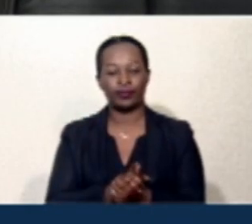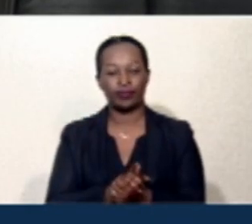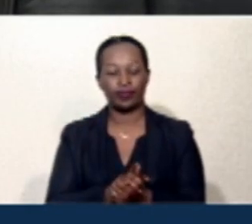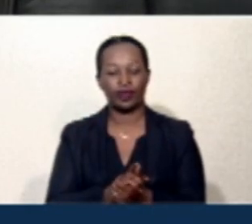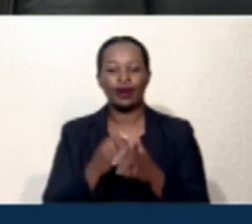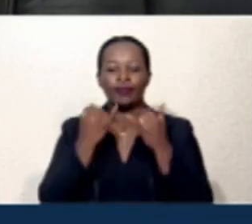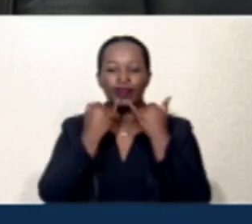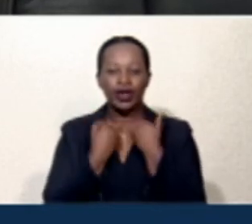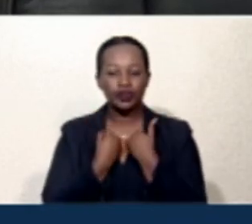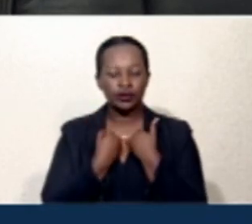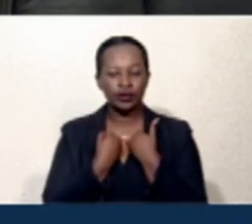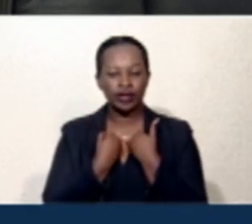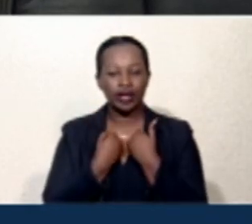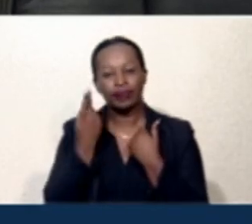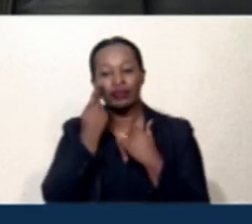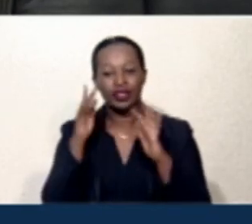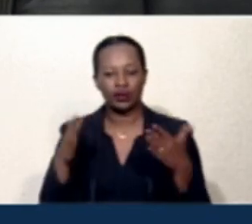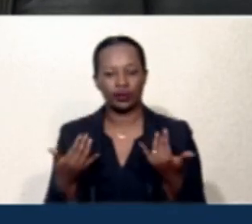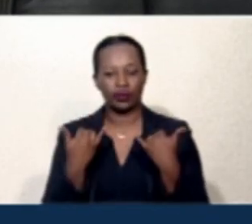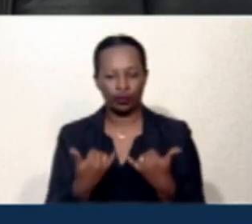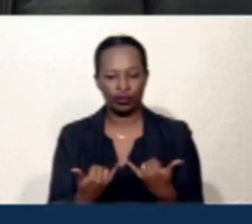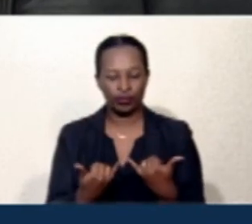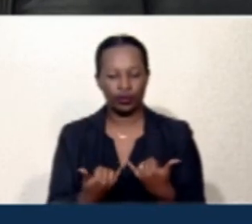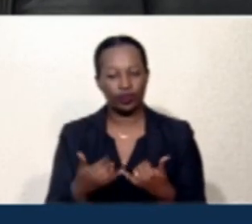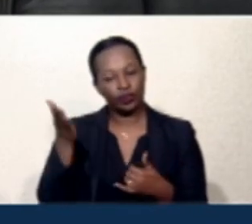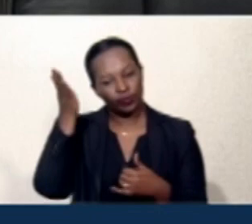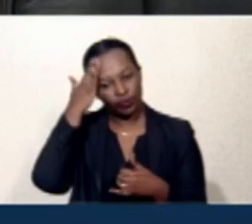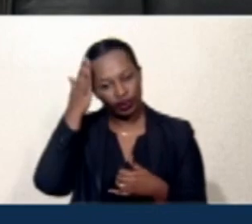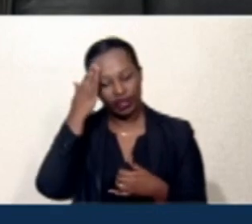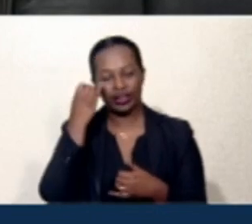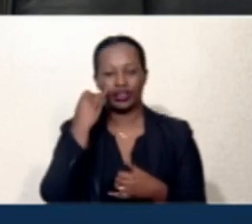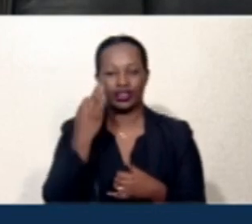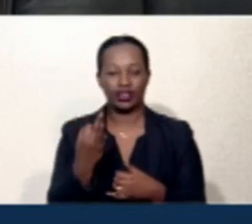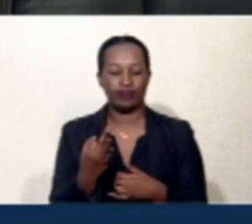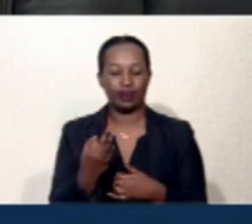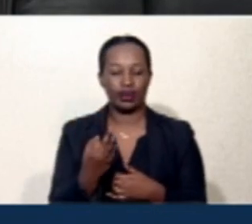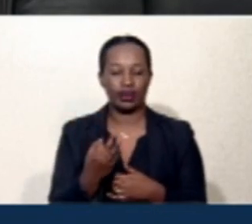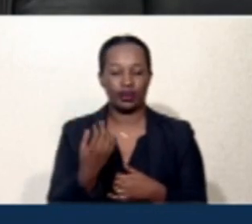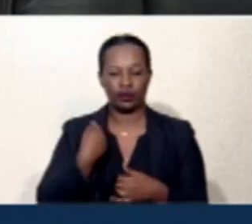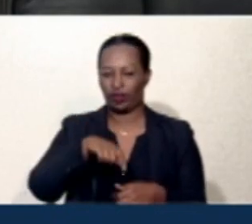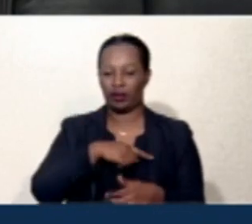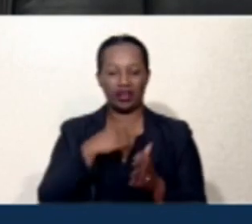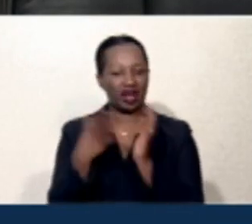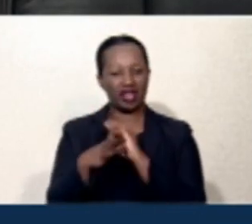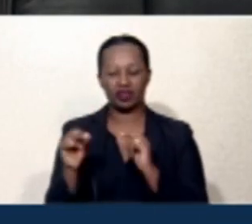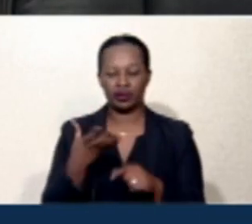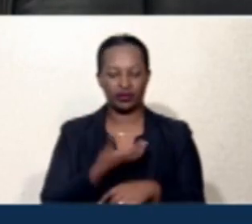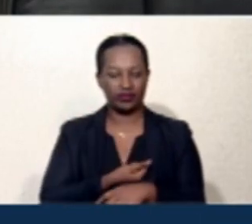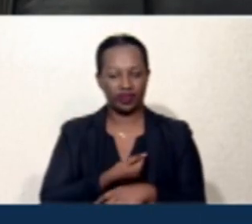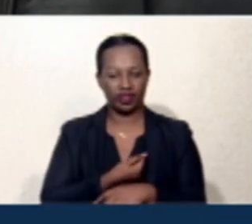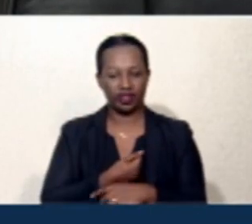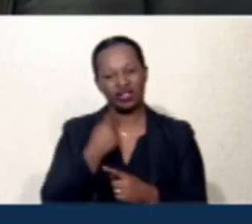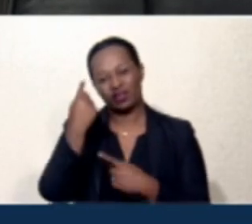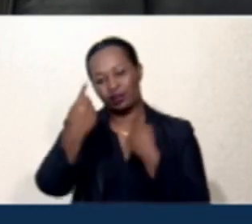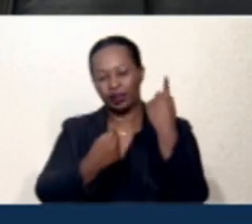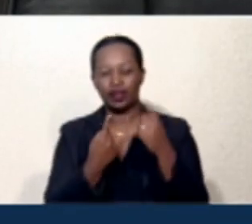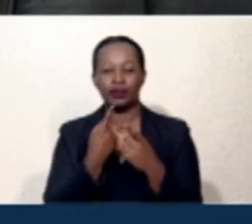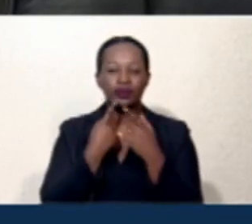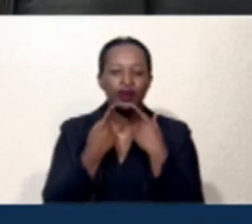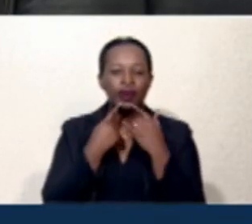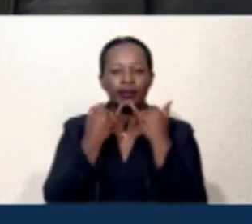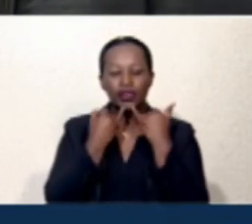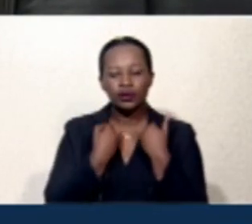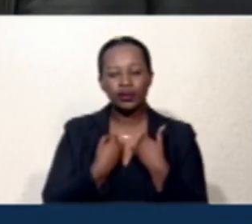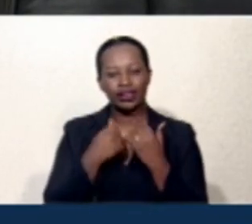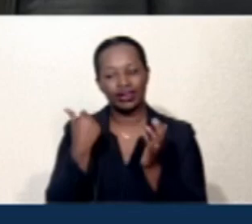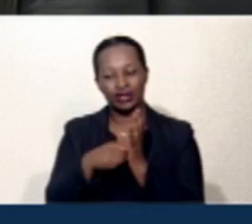naho mwatubwiraho uko biba bihagaze ubu tumenye ko niba itangazamakuru yacu nta kibazo gifite, kwaragira rimwe na rimwe tuhura nabo bakatubwira ngo bafite ibibazo